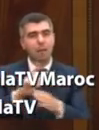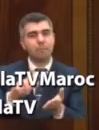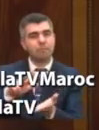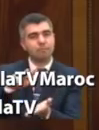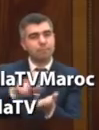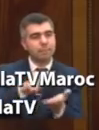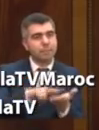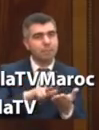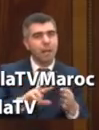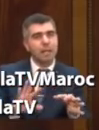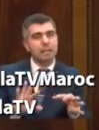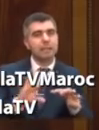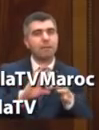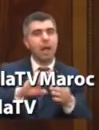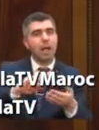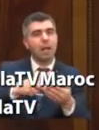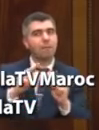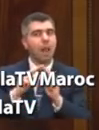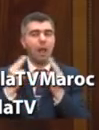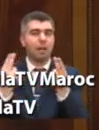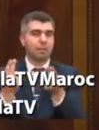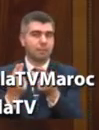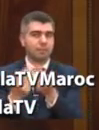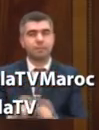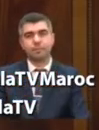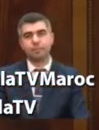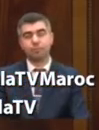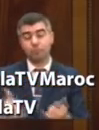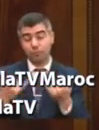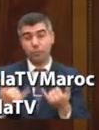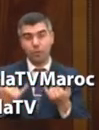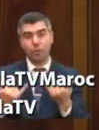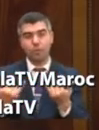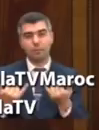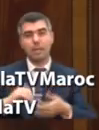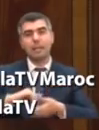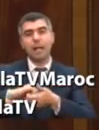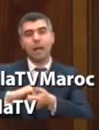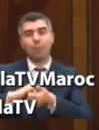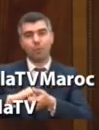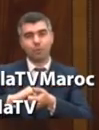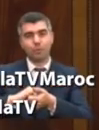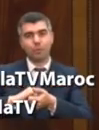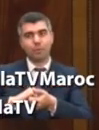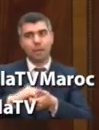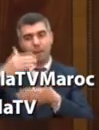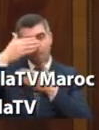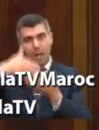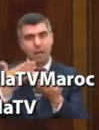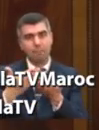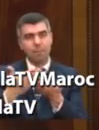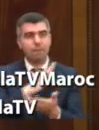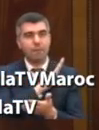الدولية. بطبيعة الحال تضامننا هو تضامن مبدئي ودائم، وكأن